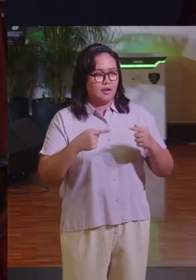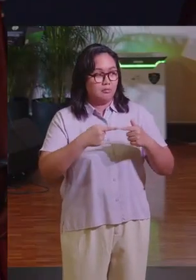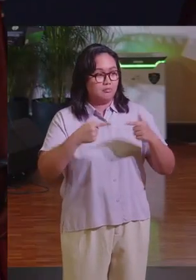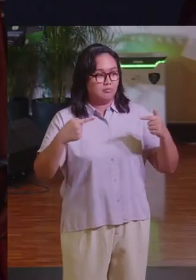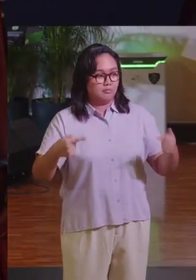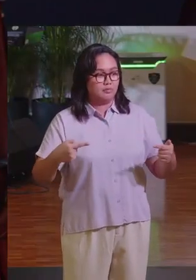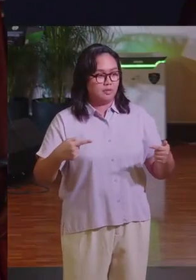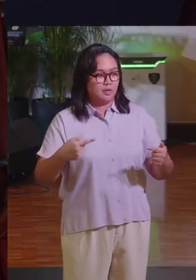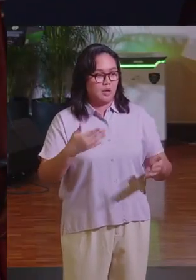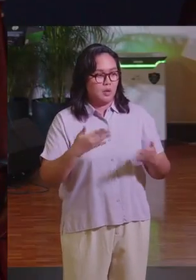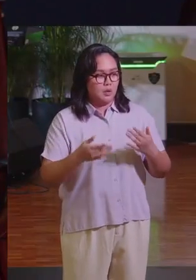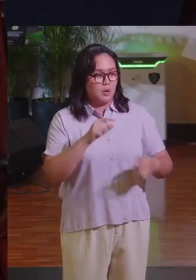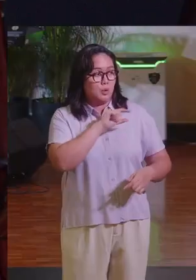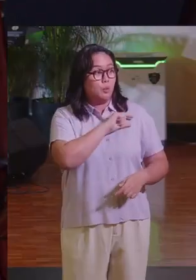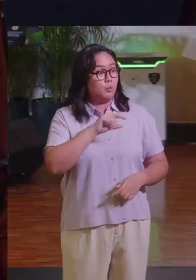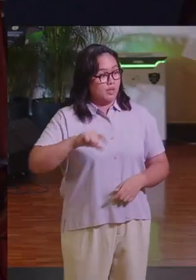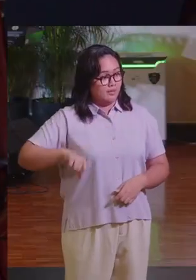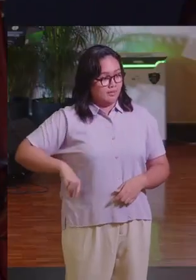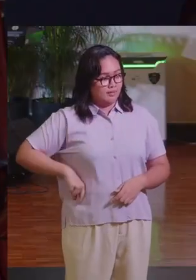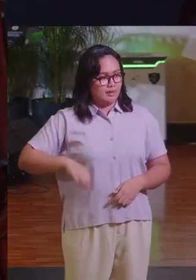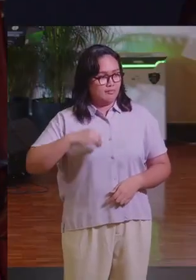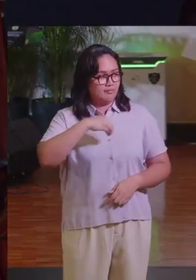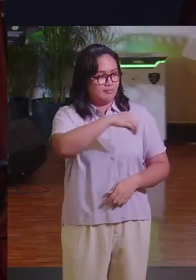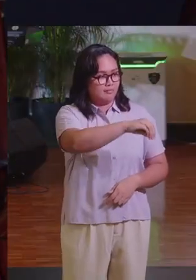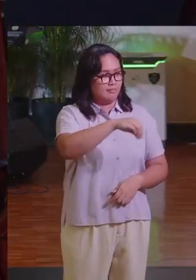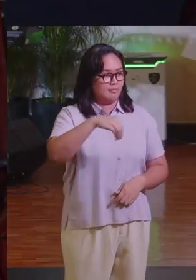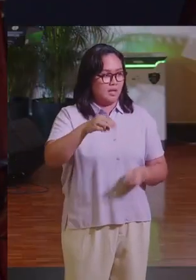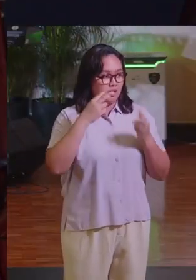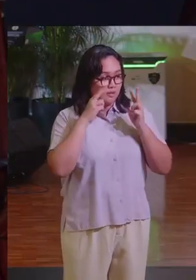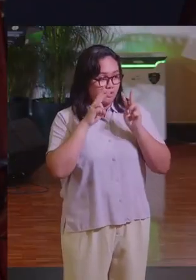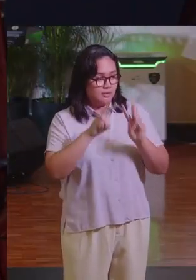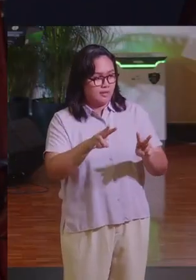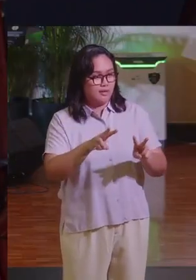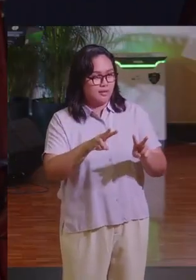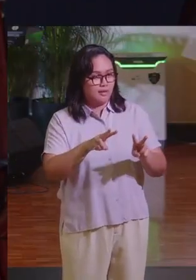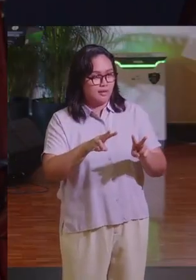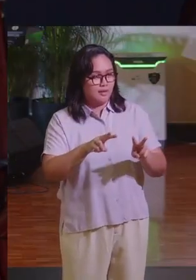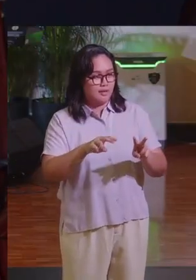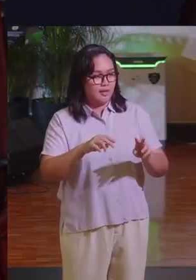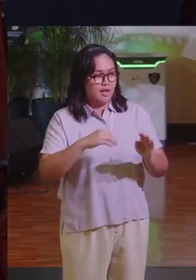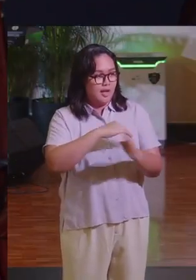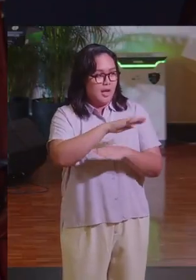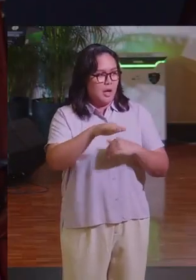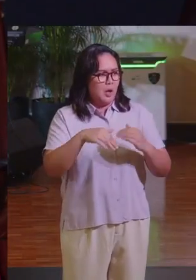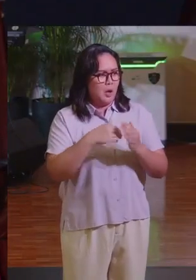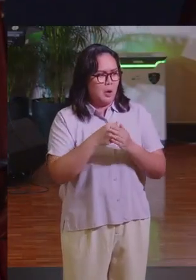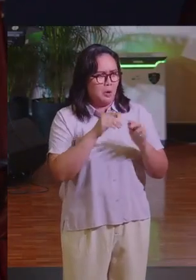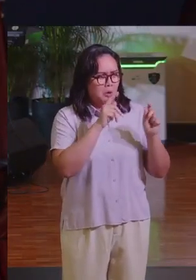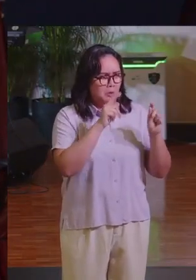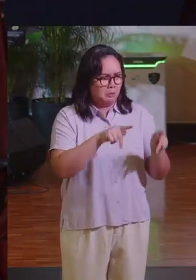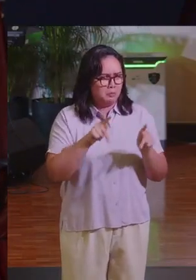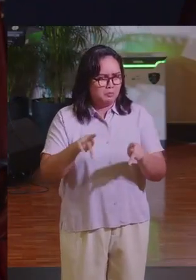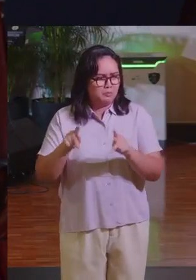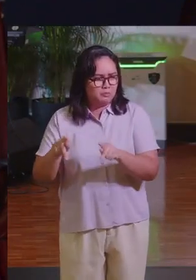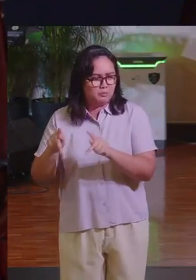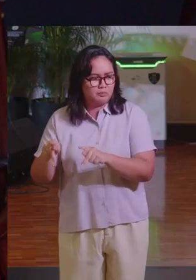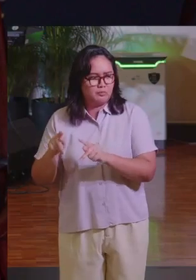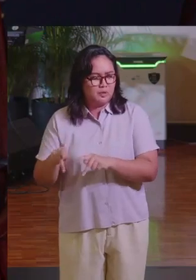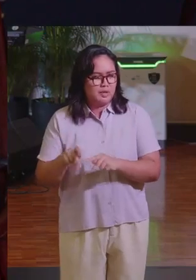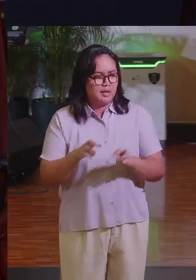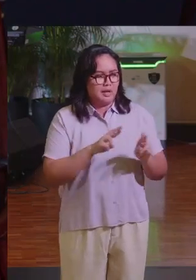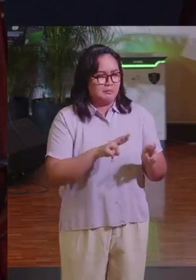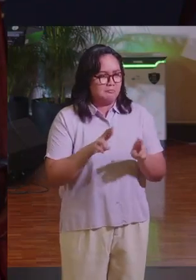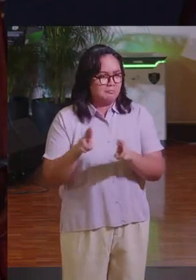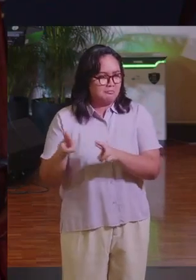sabihin na natin, biglang nakita mo na lahat pala nung parang akala mo'y libre at meron pang pinakain